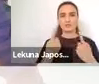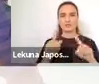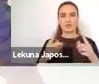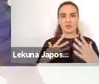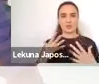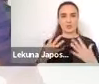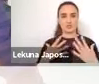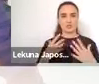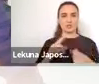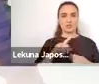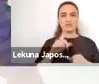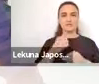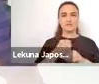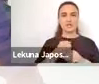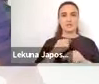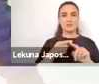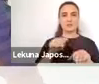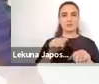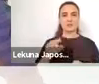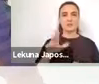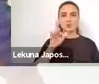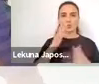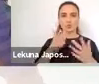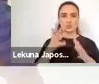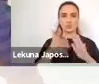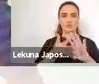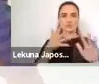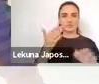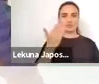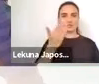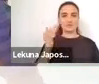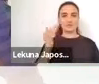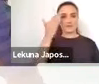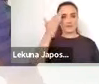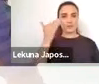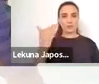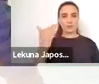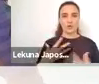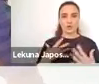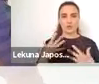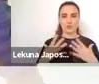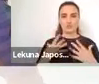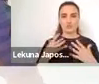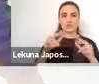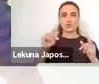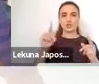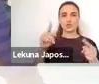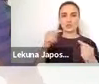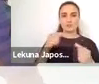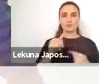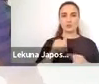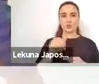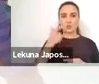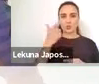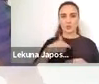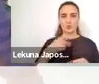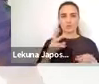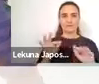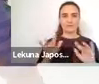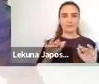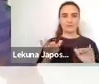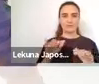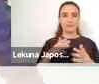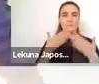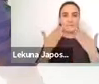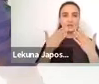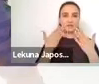ემოციას? რას ვაკეთებ მე იმ დროს თუ მივხვდი სხვის ემოციას და შესაბამისად აი როგორ ვიმოქმედო, ხო? აი მარტივი მაგალითი